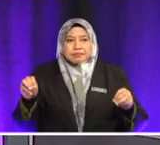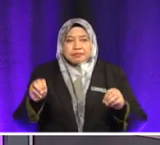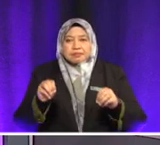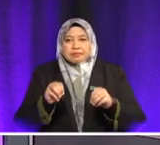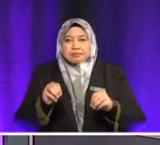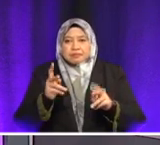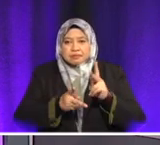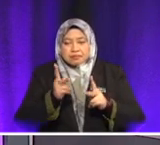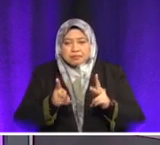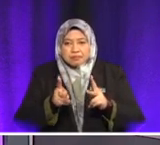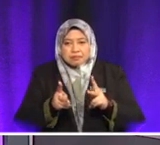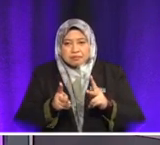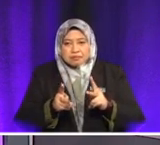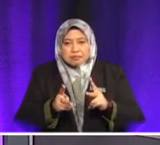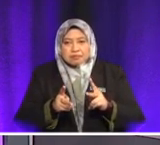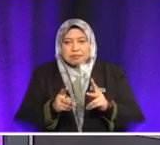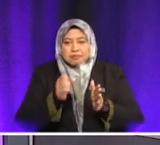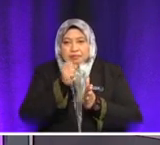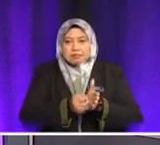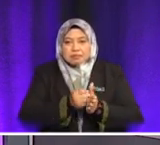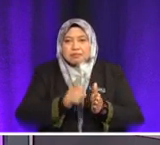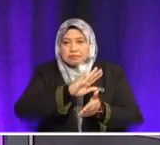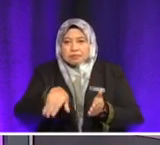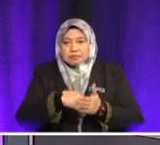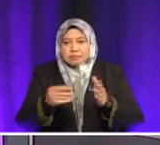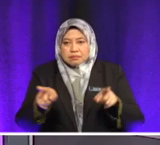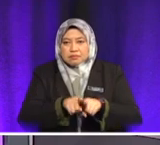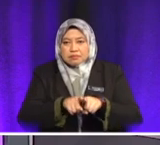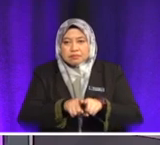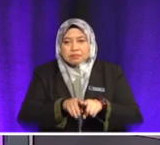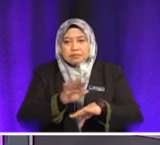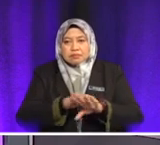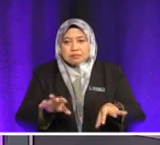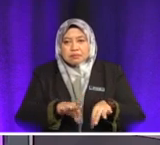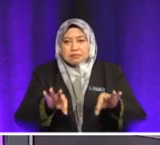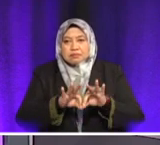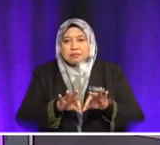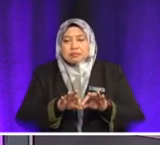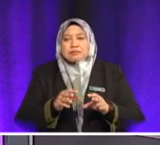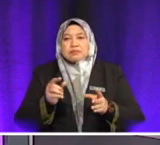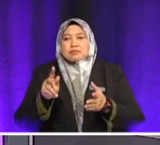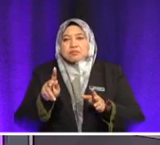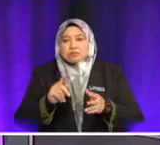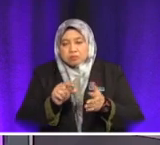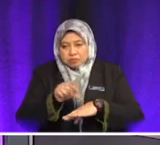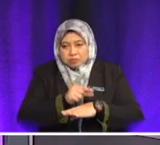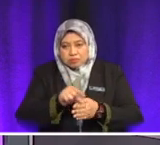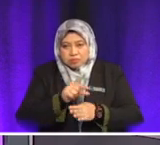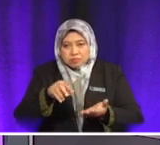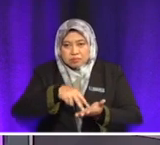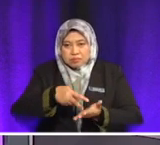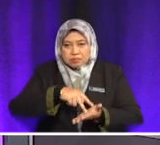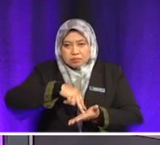kalau semua sama kita tak perlu buat apa nih menggunakan jangkau lukis untuk membuat